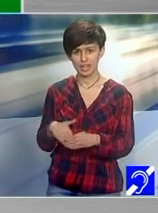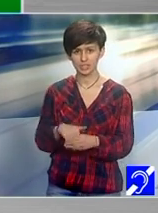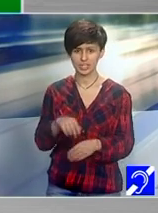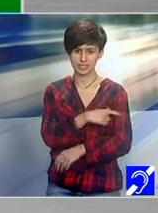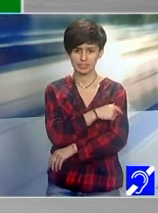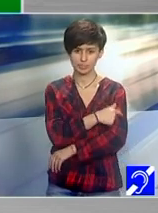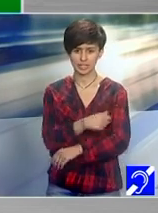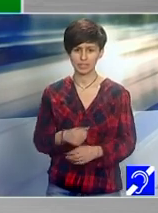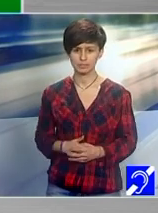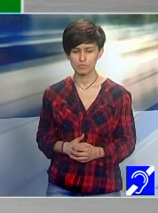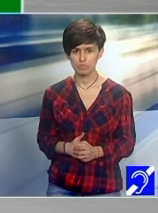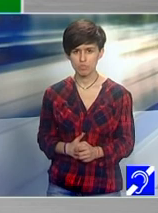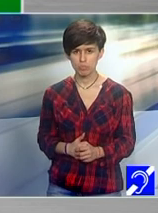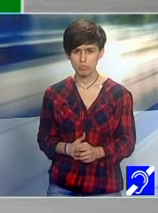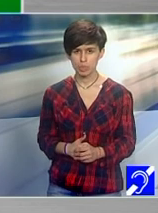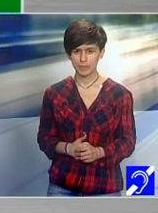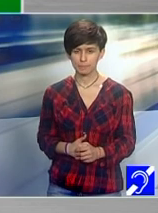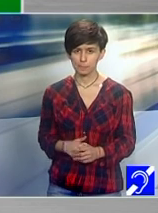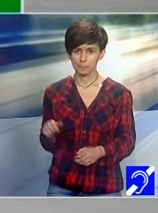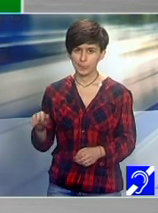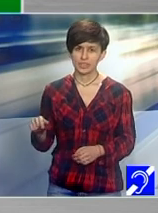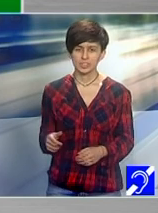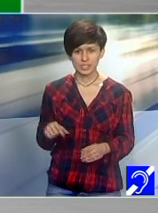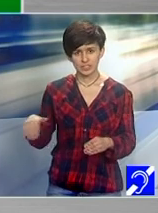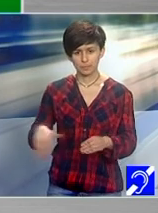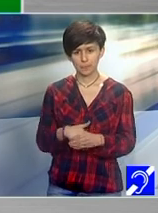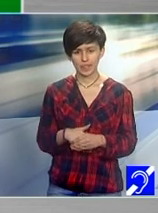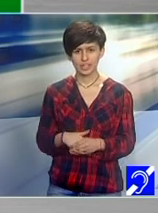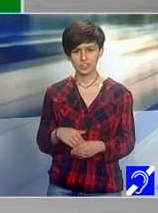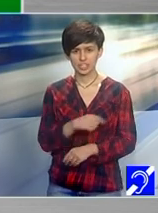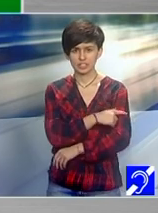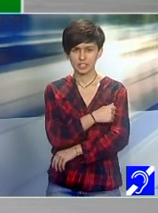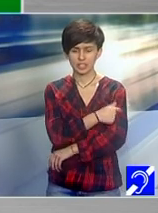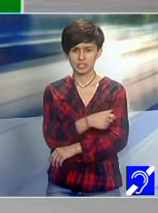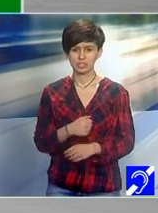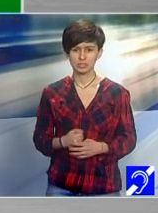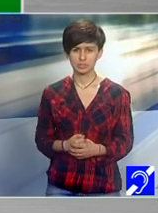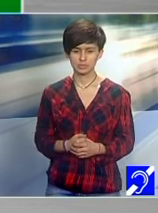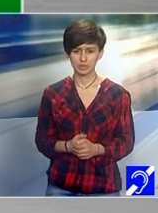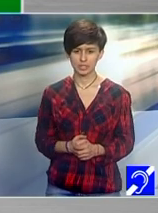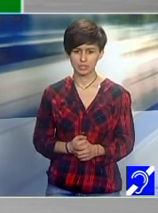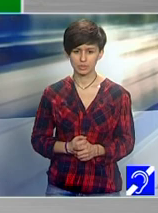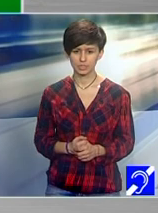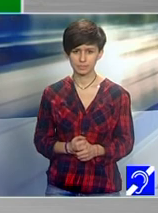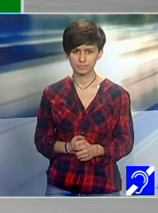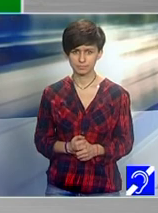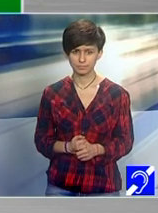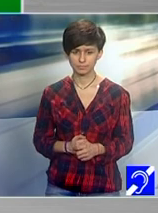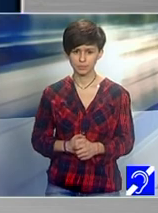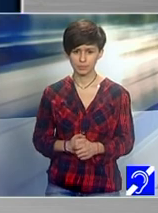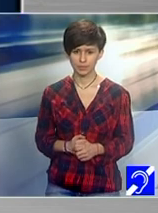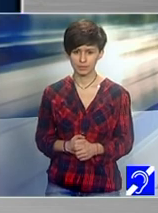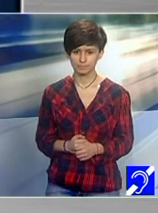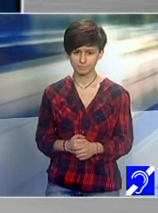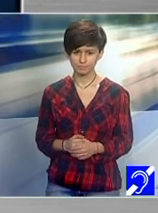Dumneavoastră sunteți angajat la spitalul clinic? Noi suntem, la ora actuală, ambulatorul clinic integrat a spitalului clinic de